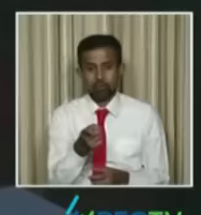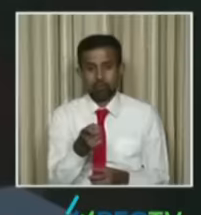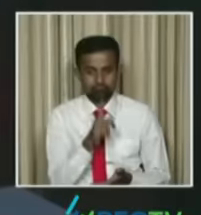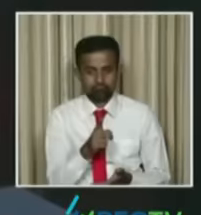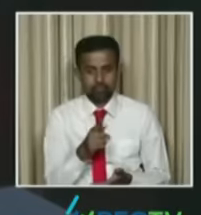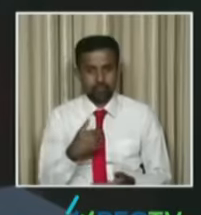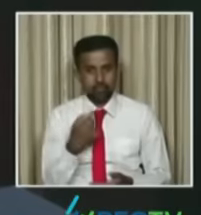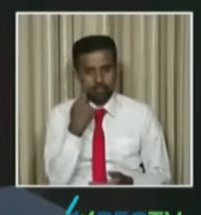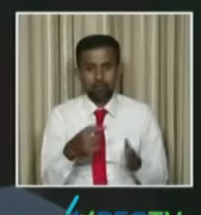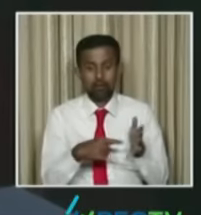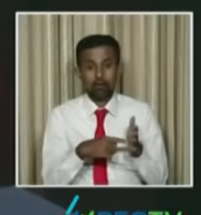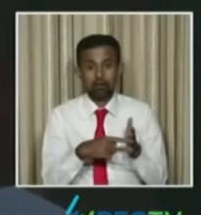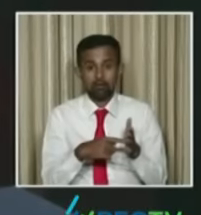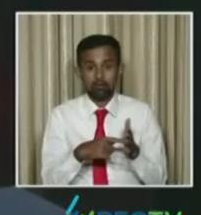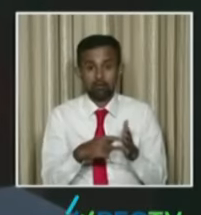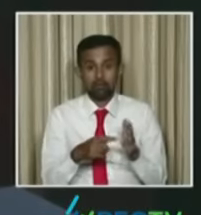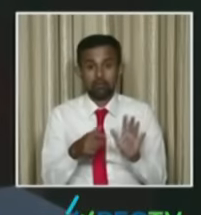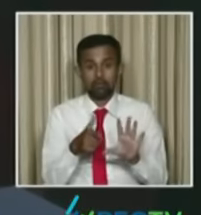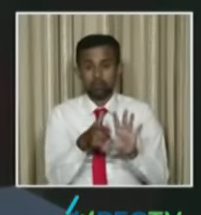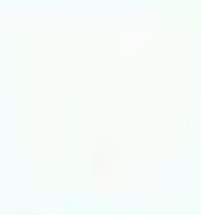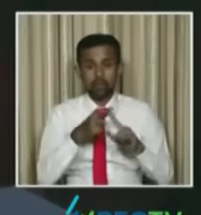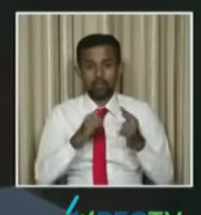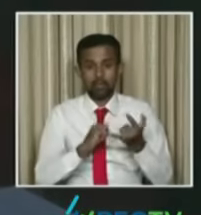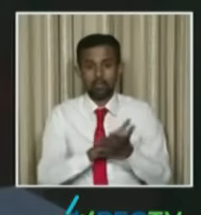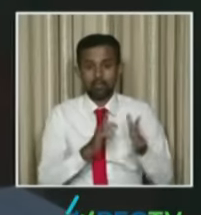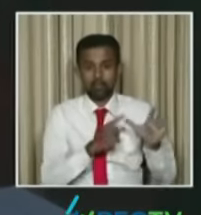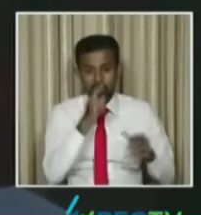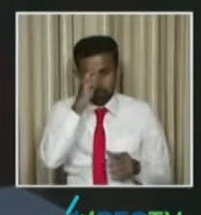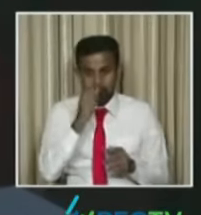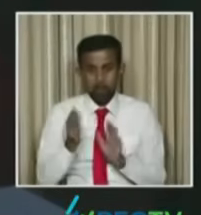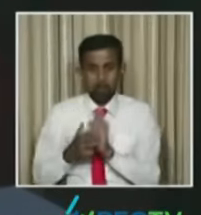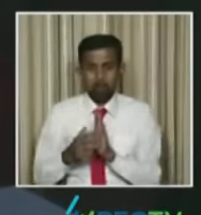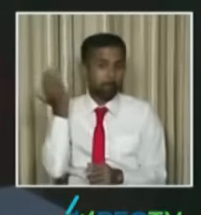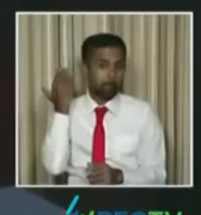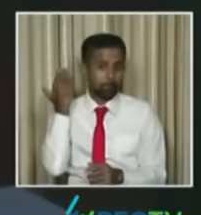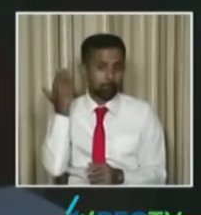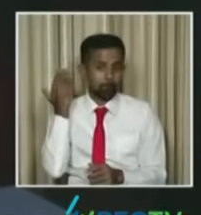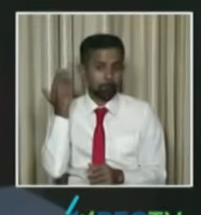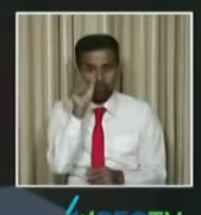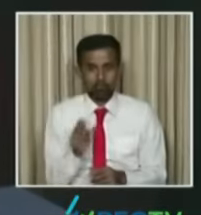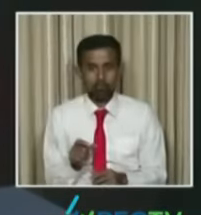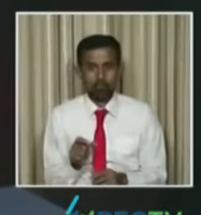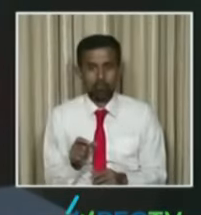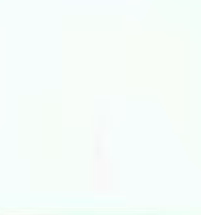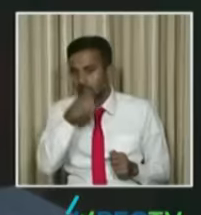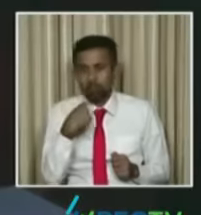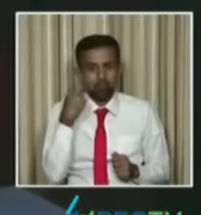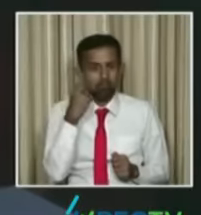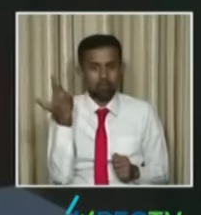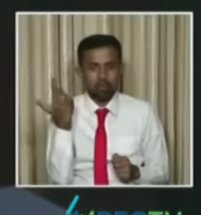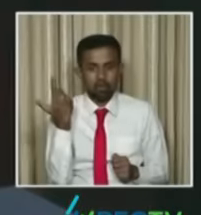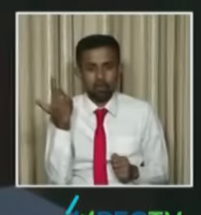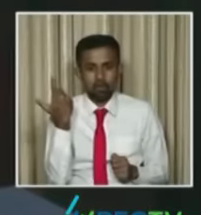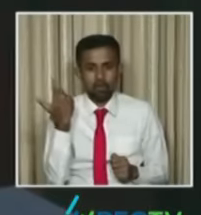ෆිනෑන්ස් කමිටියේ රූපරාමුවල විශේෂයෙන්ම හේෂා මන්ත්‍රීතුමයි මරික්කාර මන්ත්‍රීතුමයි පිටිපස්සේ එක පුද්ගලෙක් වාඩි වෙලා ඉන්නවා. මට